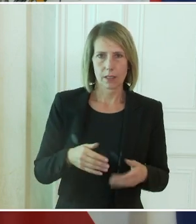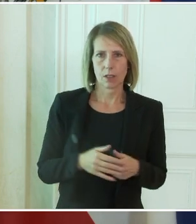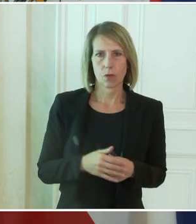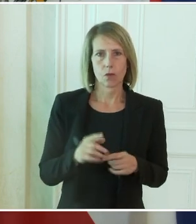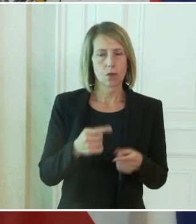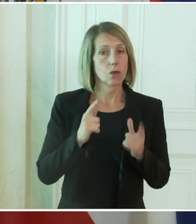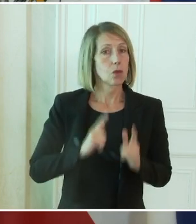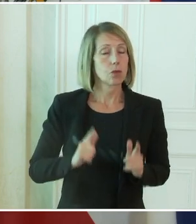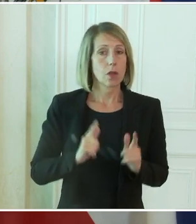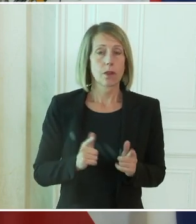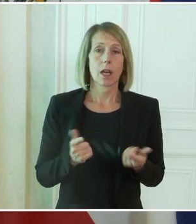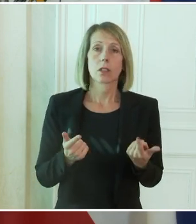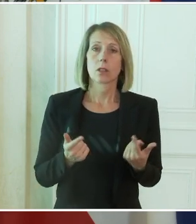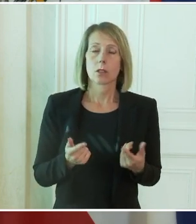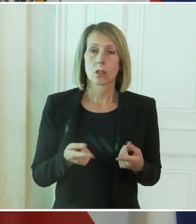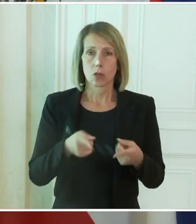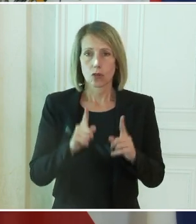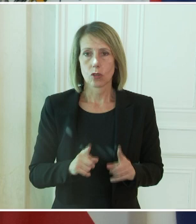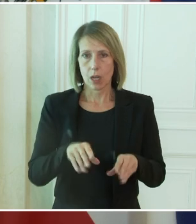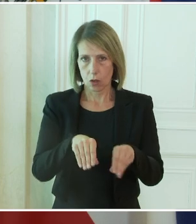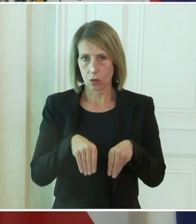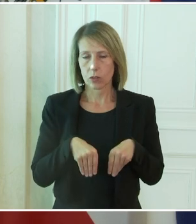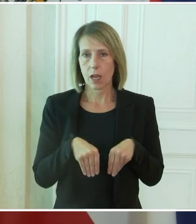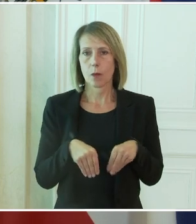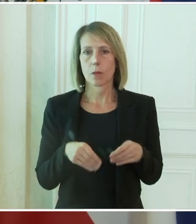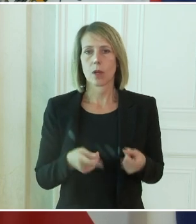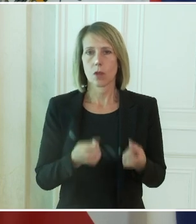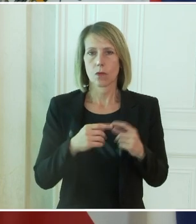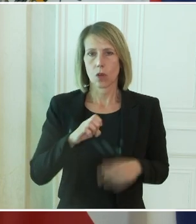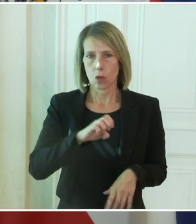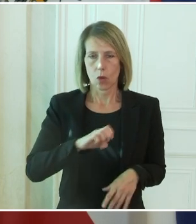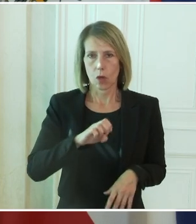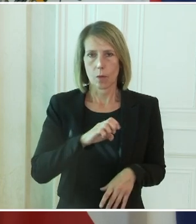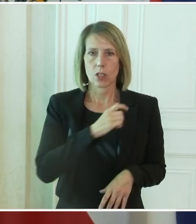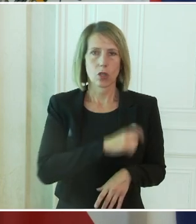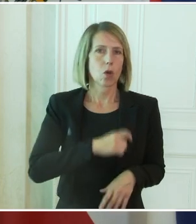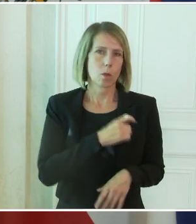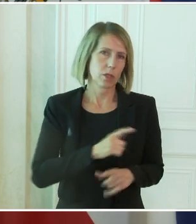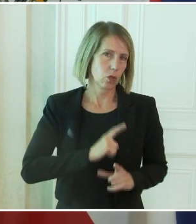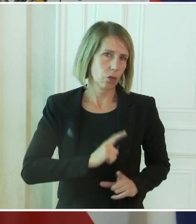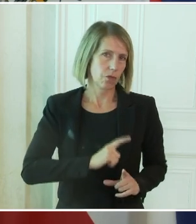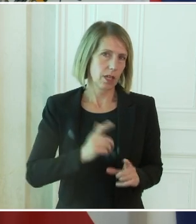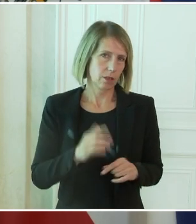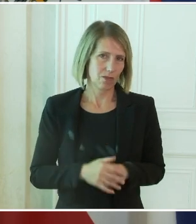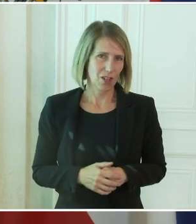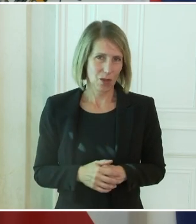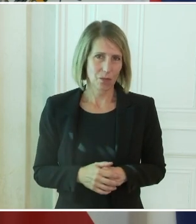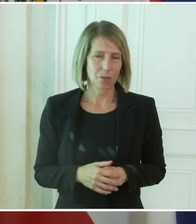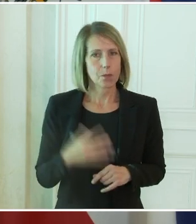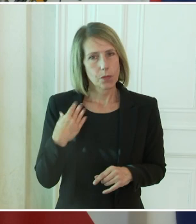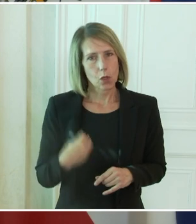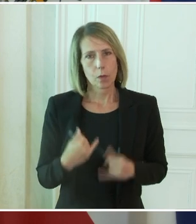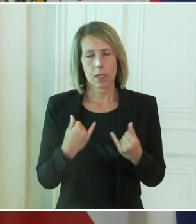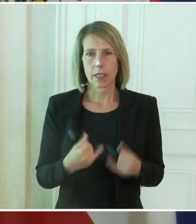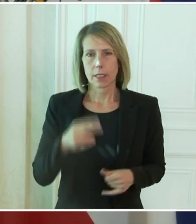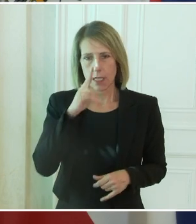wir warten auf die Stellungnahme, auf das Assessment der Europäischen Kommission. Ich möchte an dieser Stelle noch einmal dir,